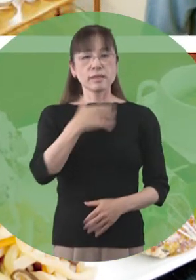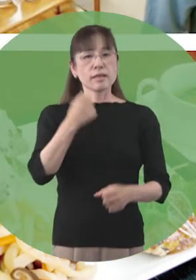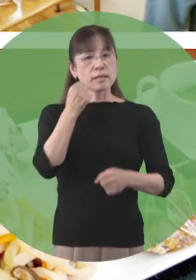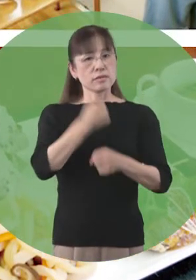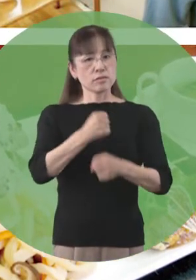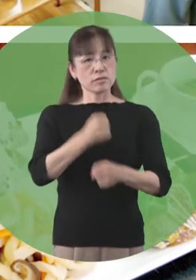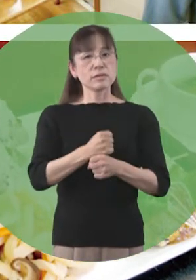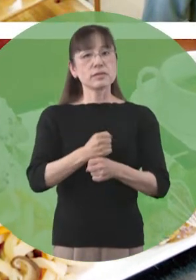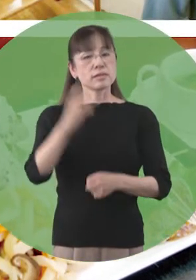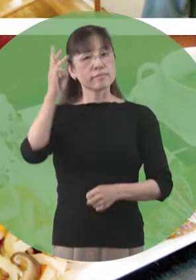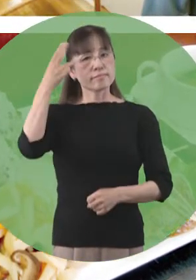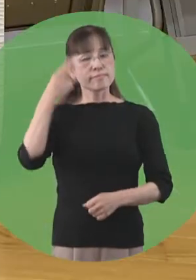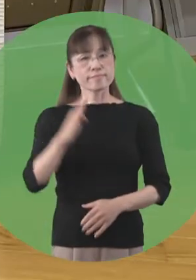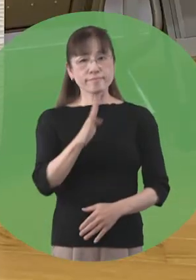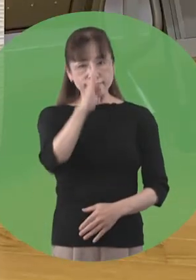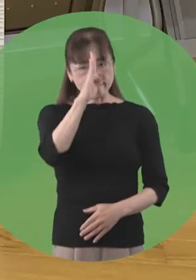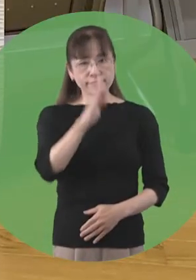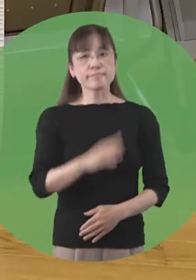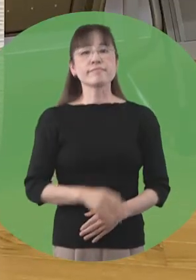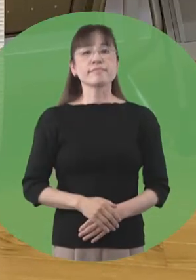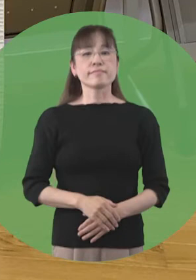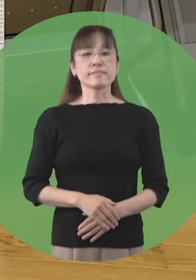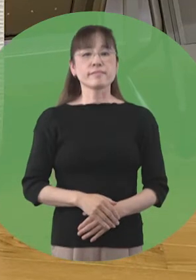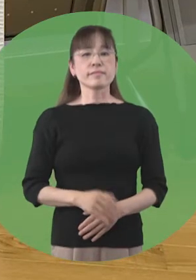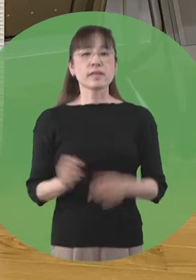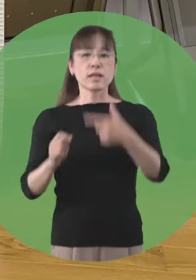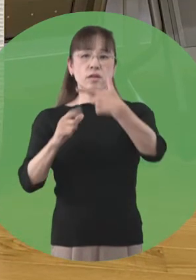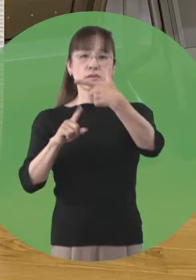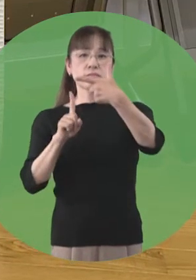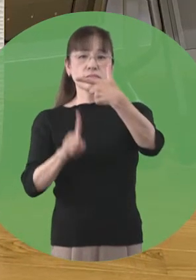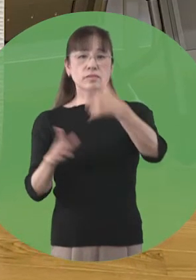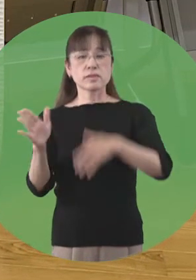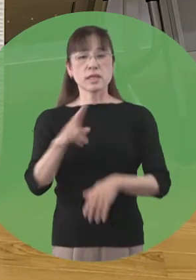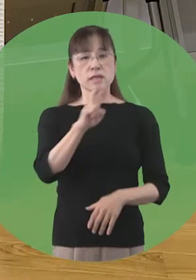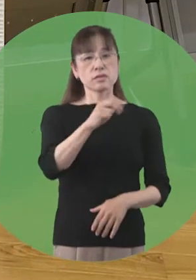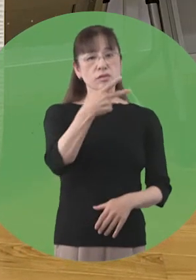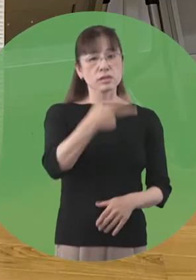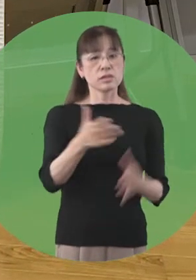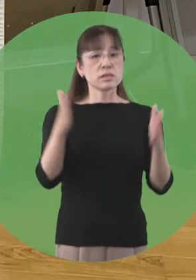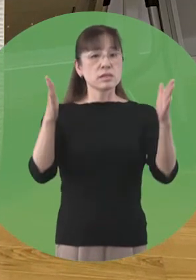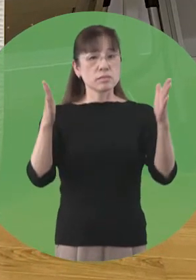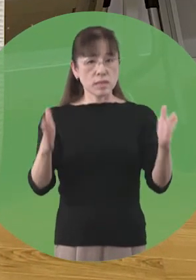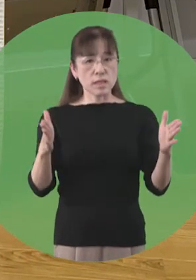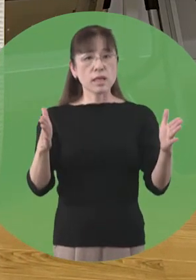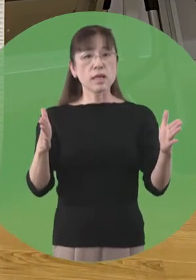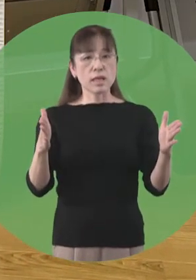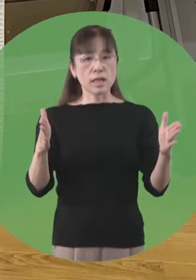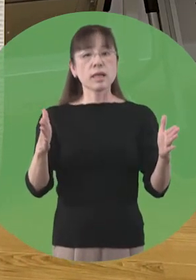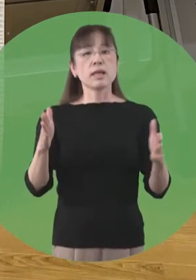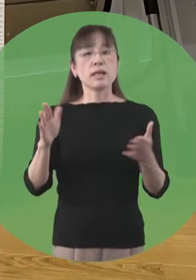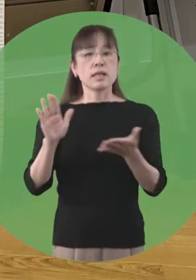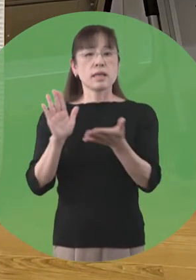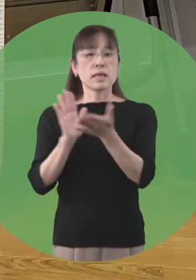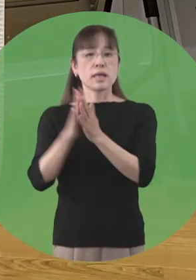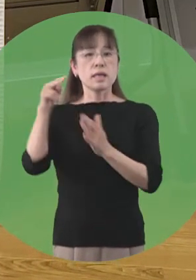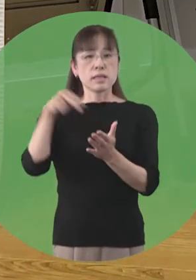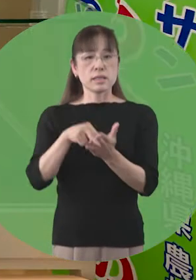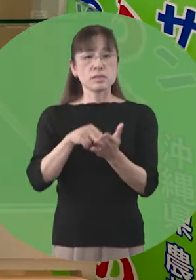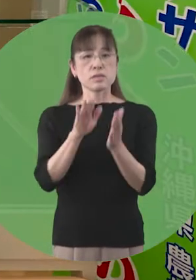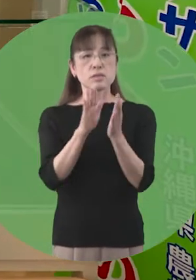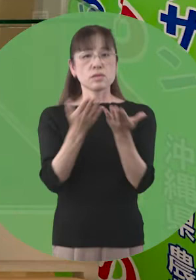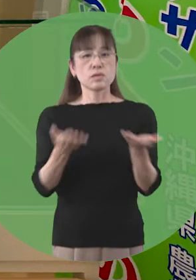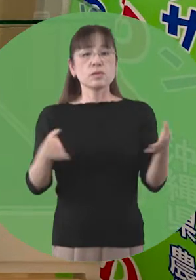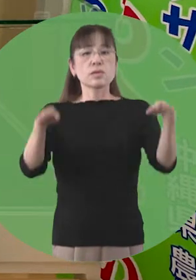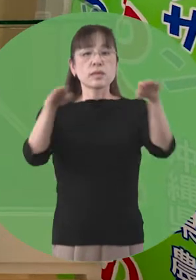にお役立てください。また6月の食育月間に関連して、27日までの期間中、